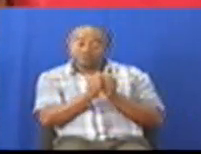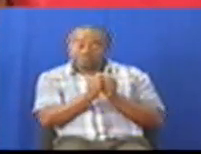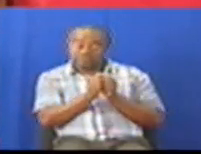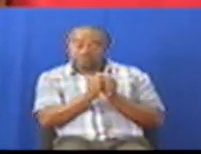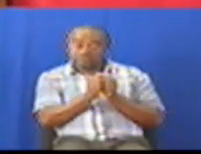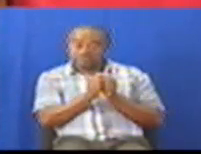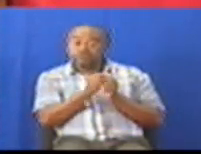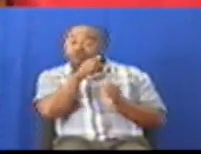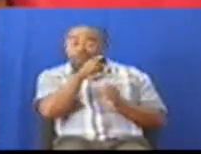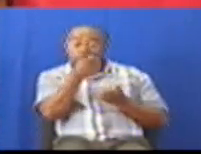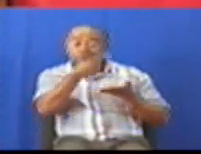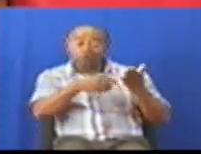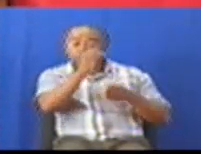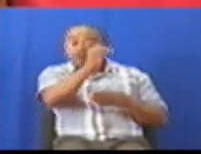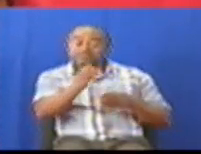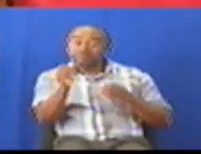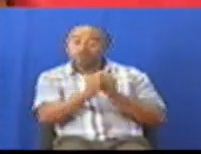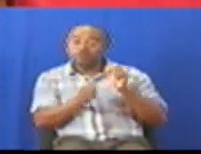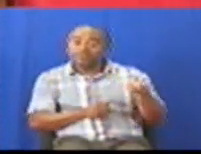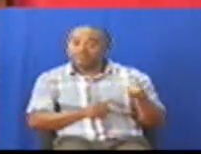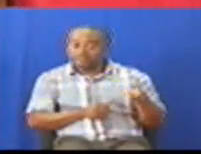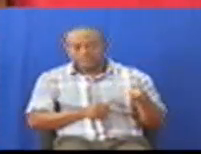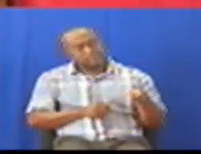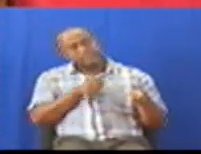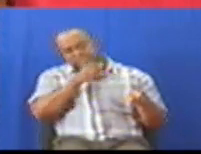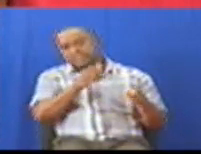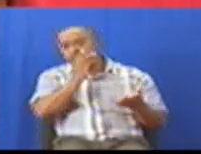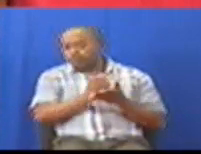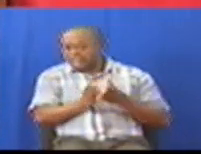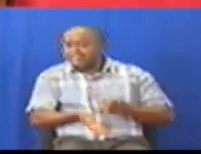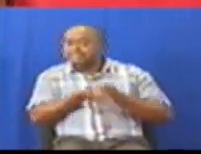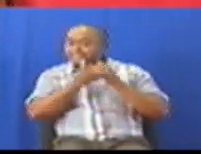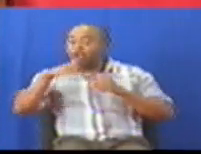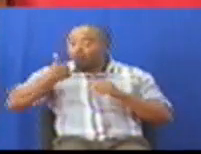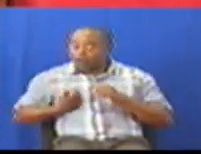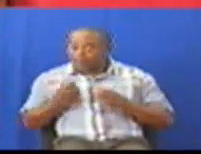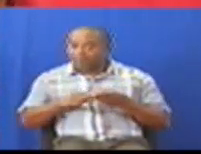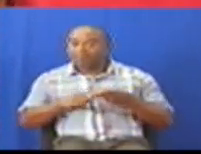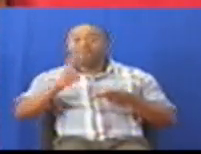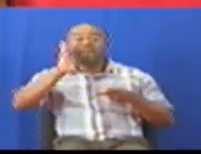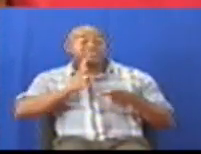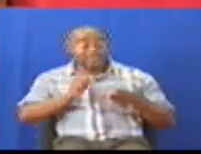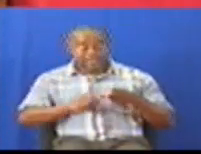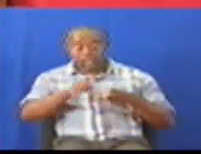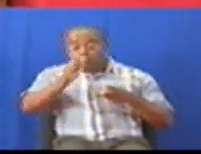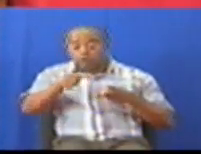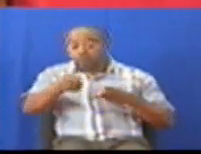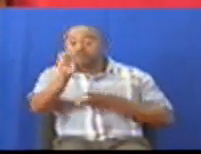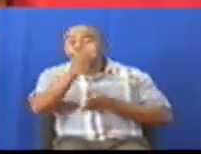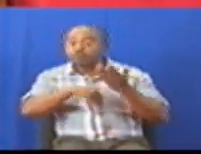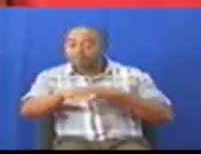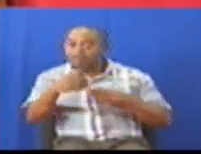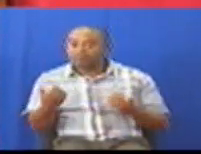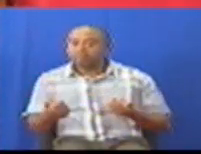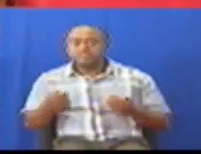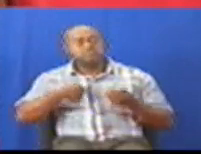sijatenda haki. Jamani, mikopo hii inainua wanawake, vijana na walemavu. Naishukuru na